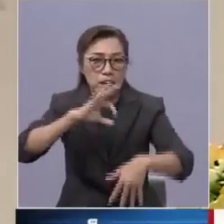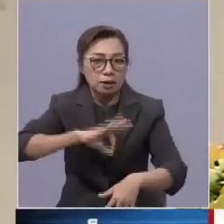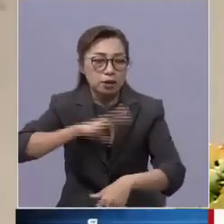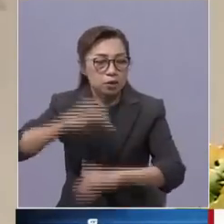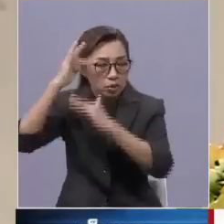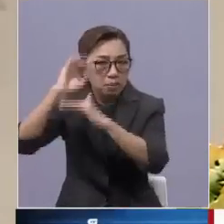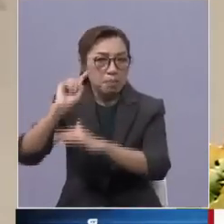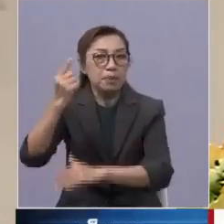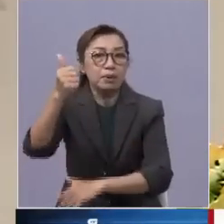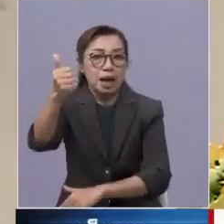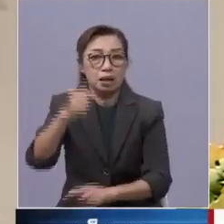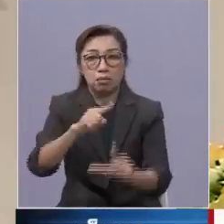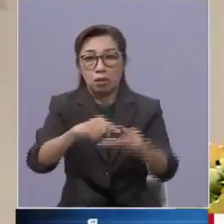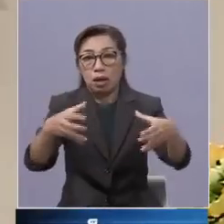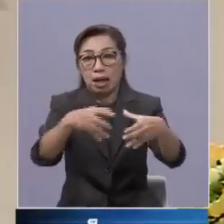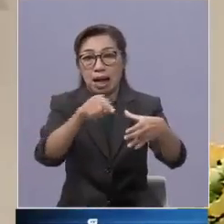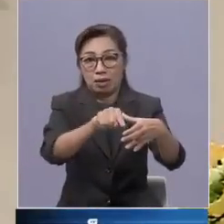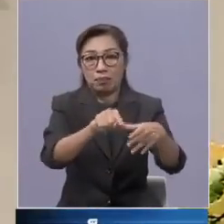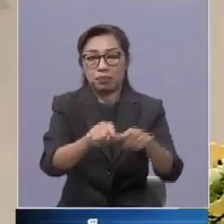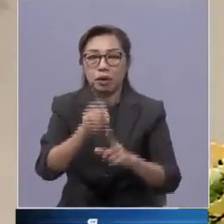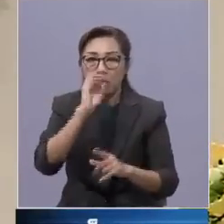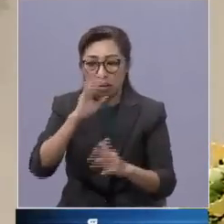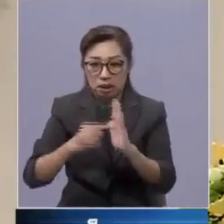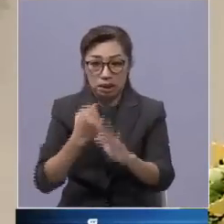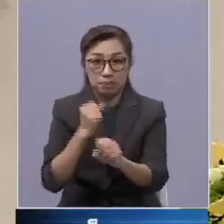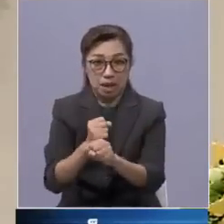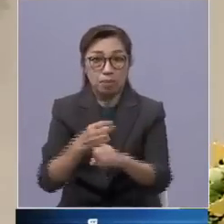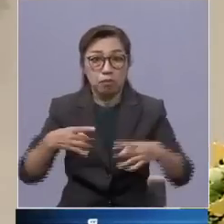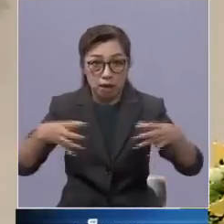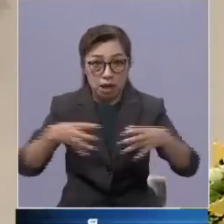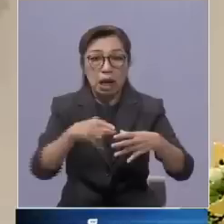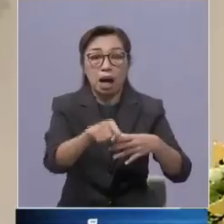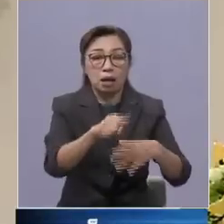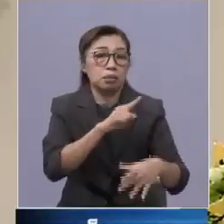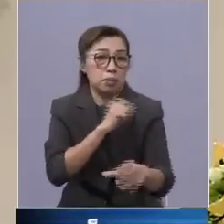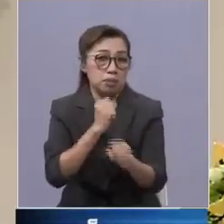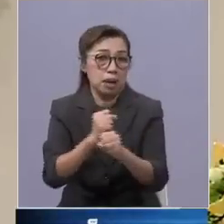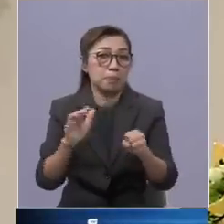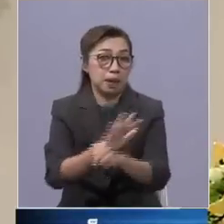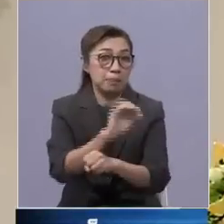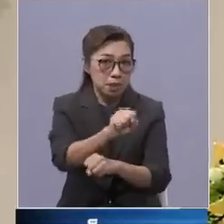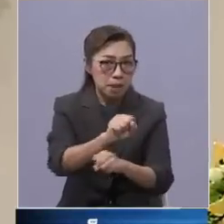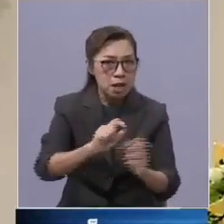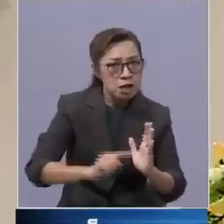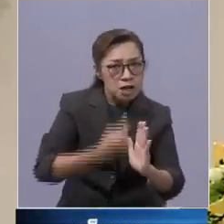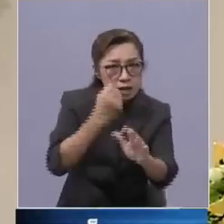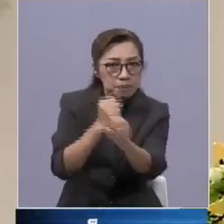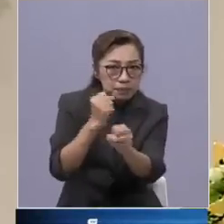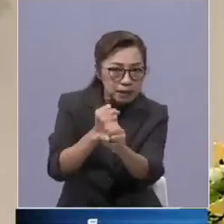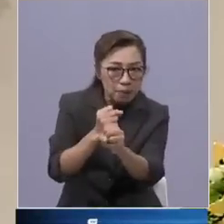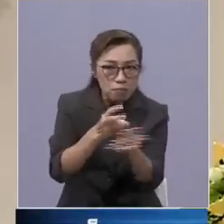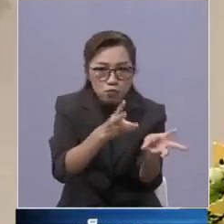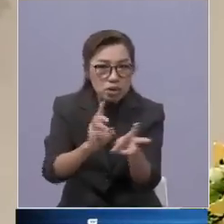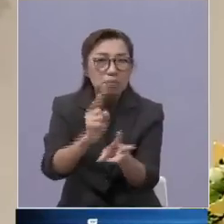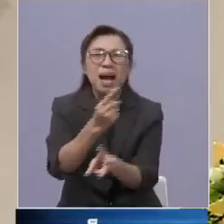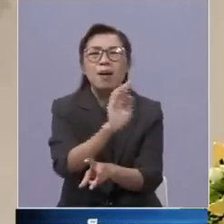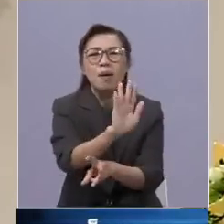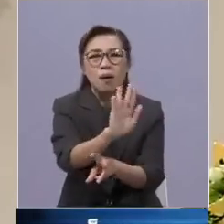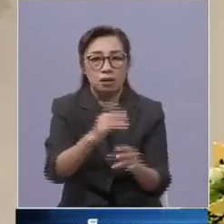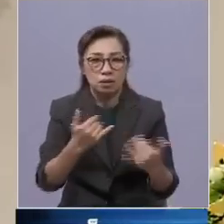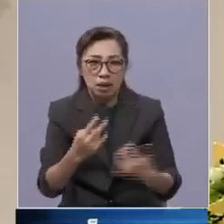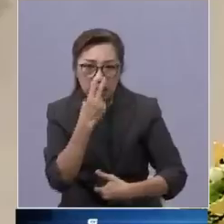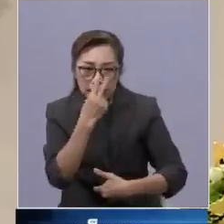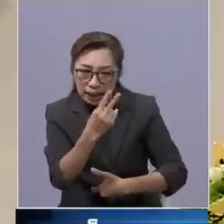นี้พอพูดถึงก้าวไกลครับที่เขาก็ลุยการเป็นฝ่ายค้านเต็มที่ฝ่ายค้านเชิงรุกเนี่ยฮะฝ่ายค้านแนวใหม่ก็เริ่